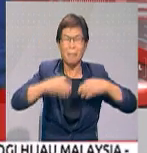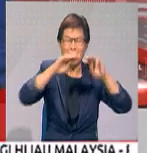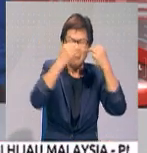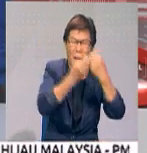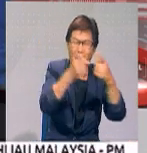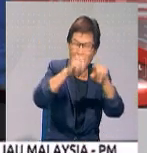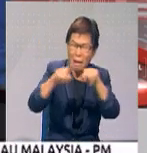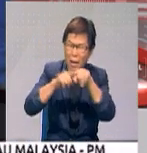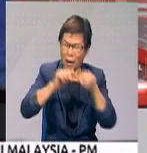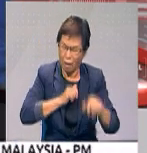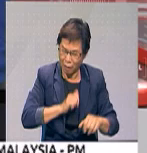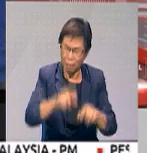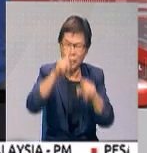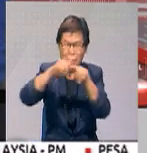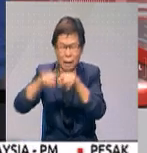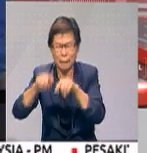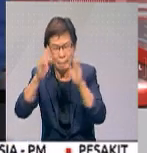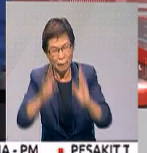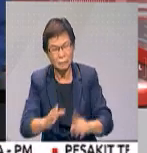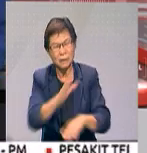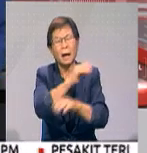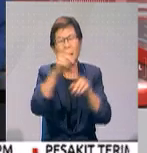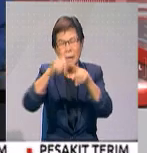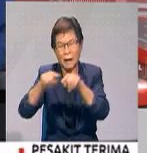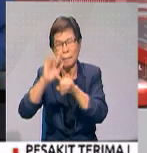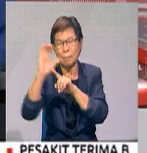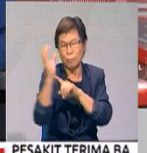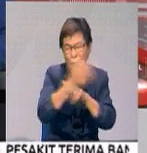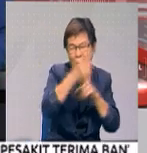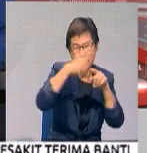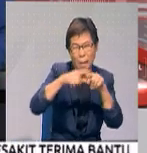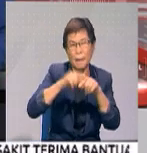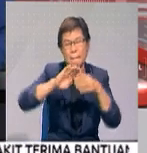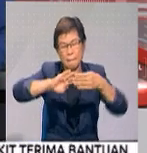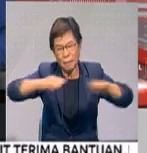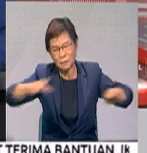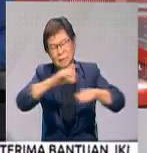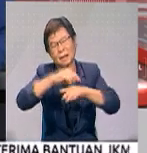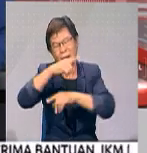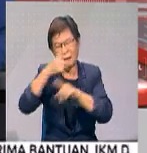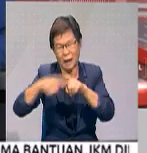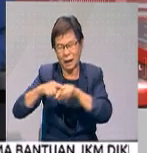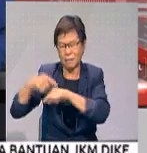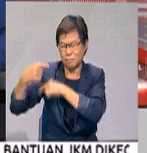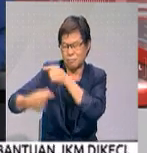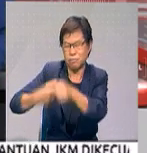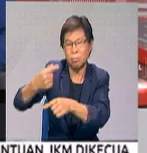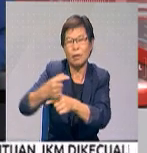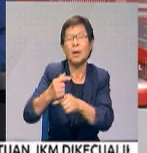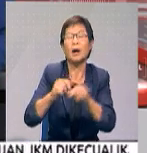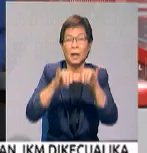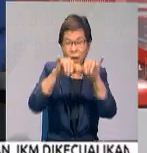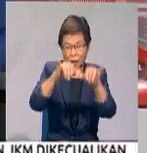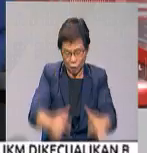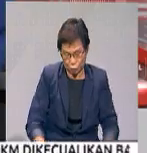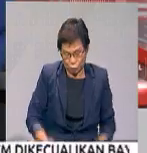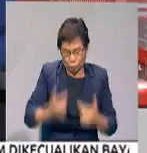masyarakat berlainan agama, bangsa, budaya, bahasa dan keturunan yang hidup di bawah satu rukun